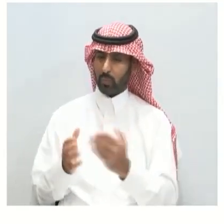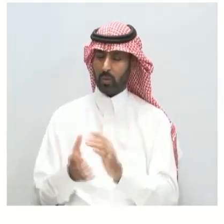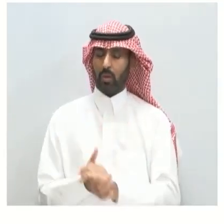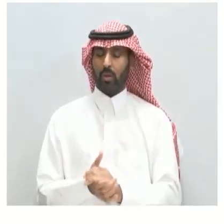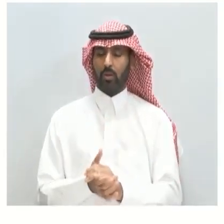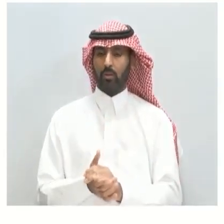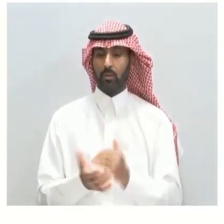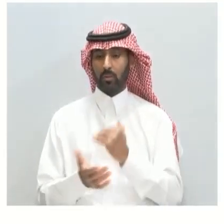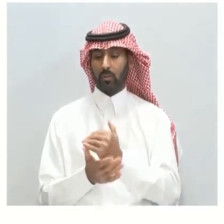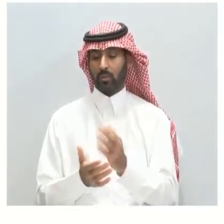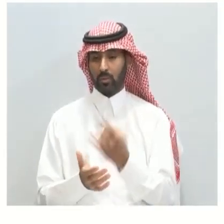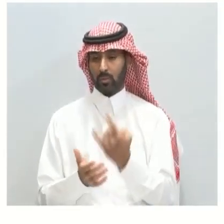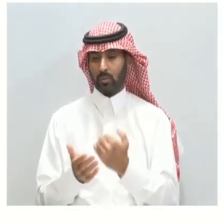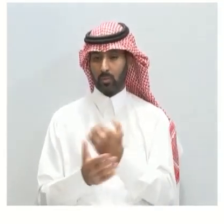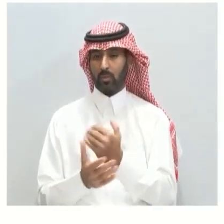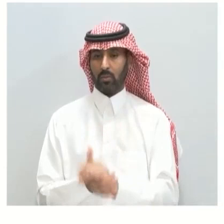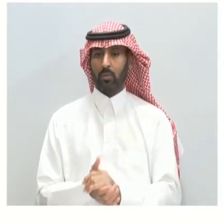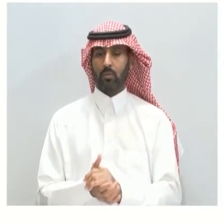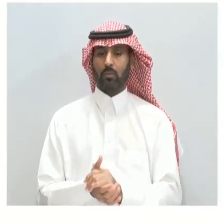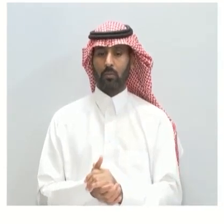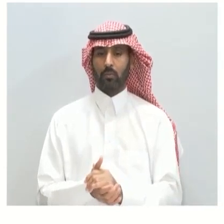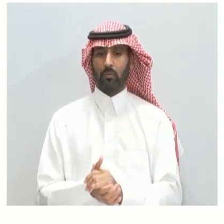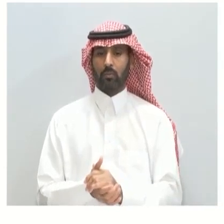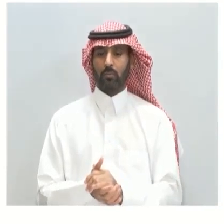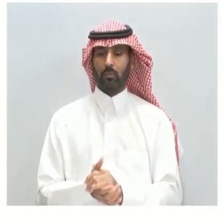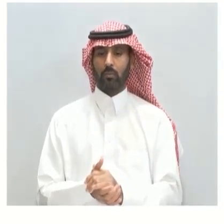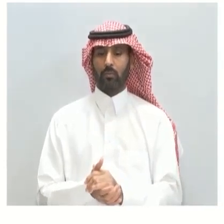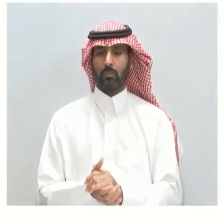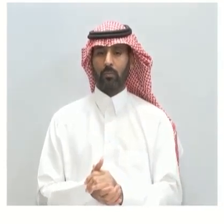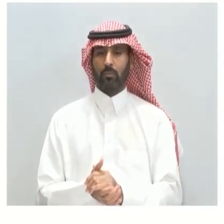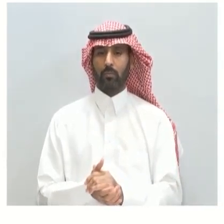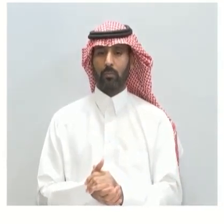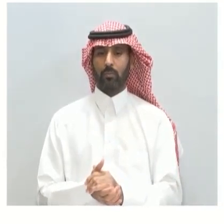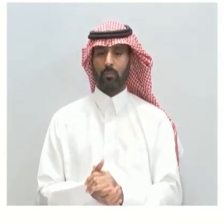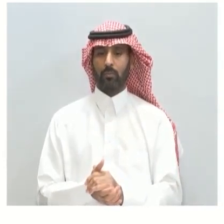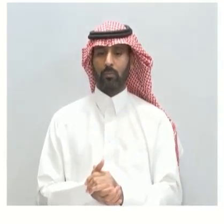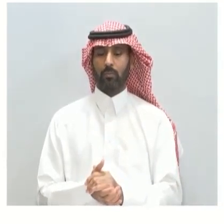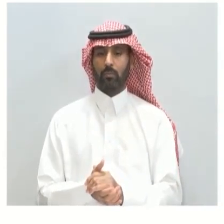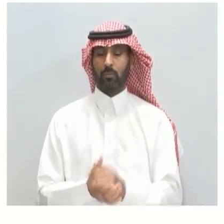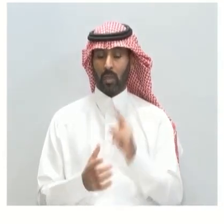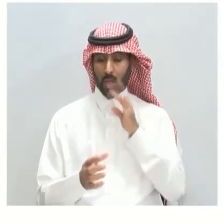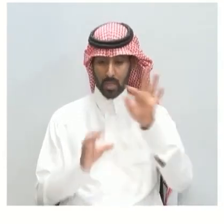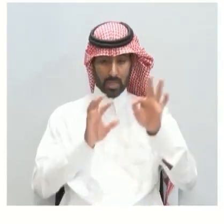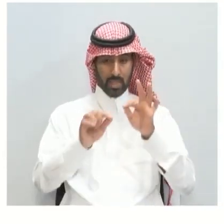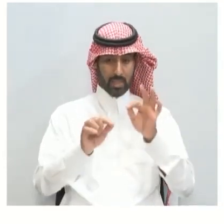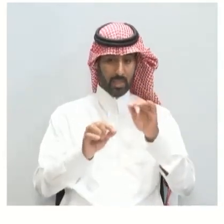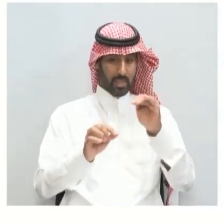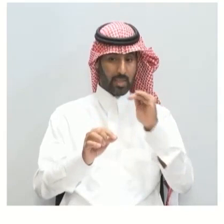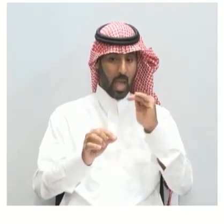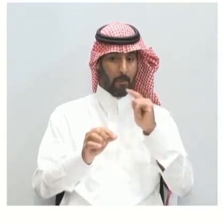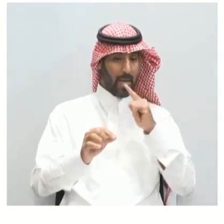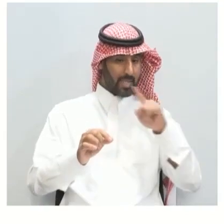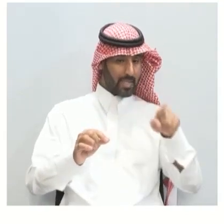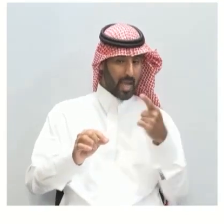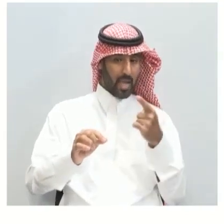وقد تناولناها في هذا العلم العظيم علم علوم القران الكريم اختر اجابه